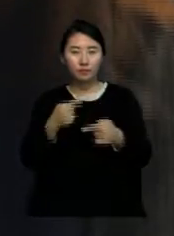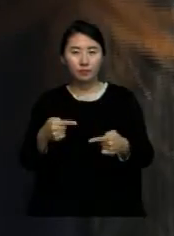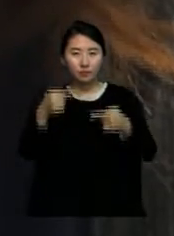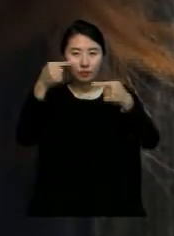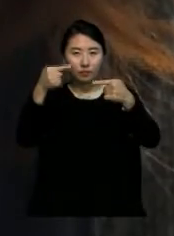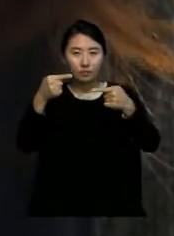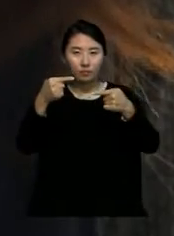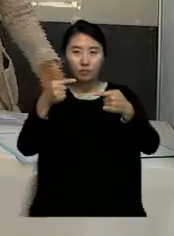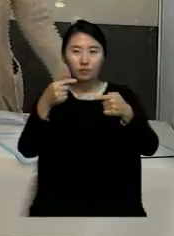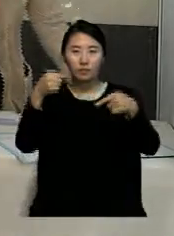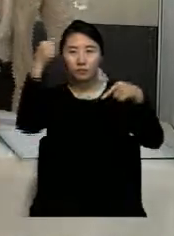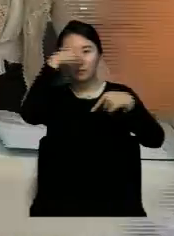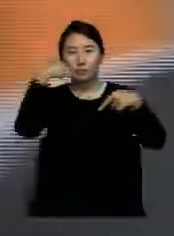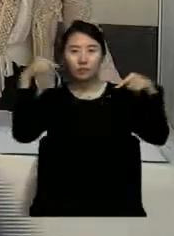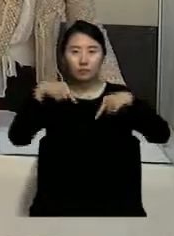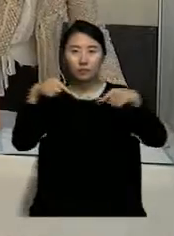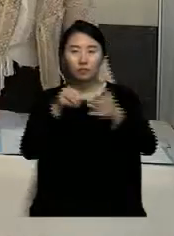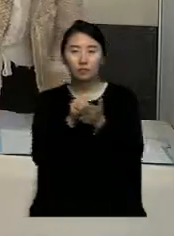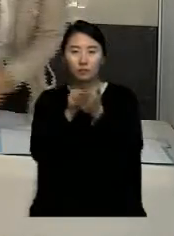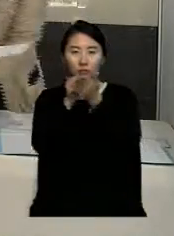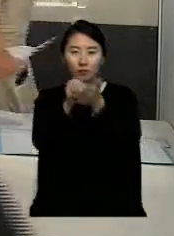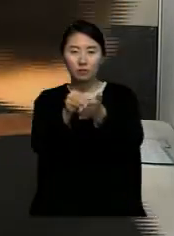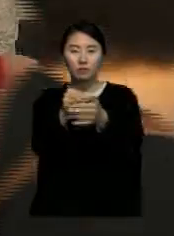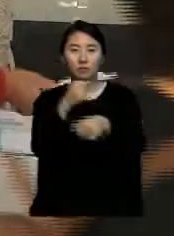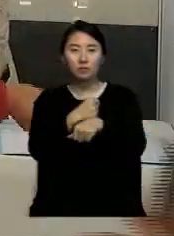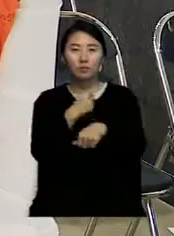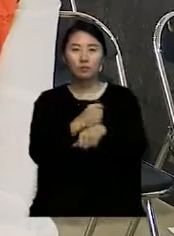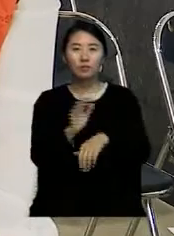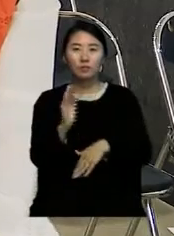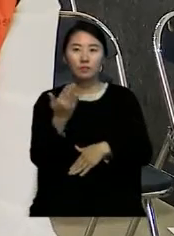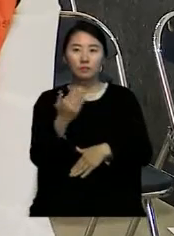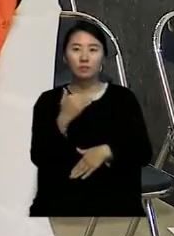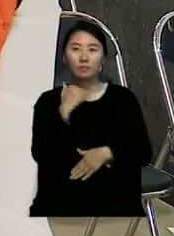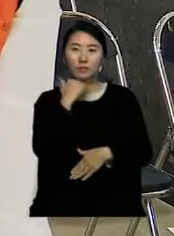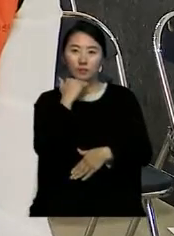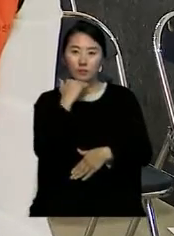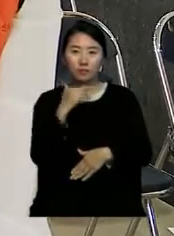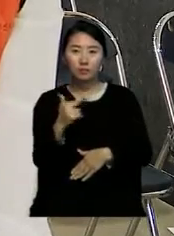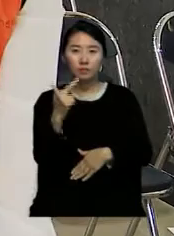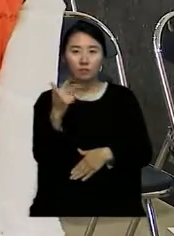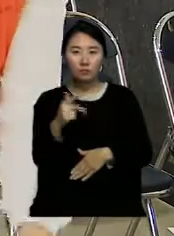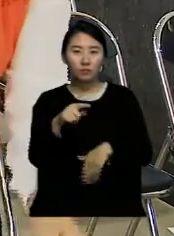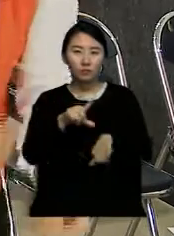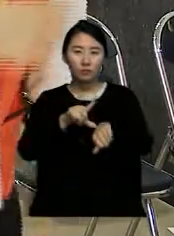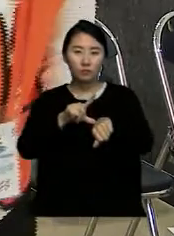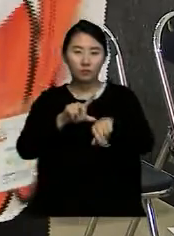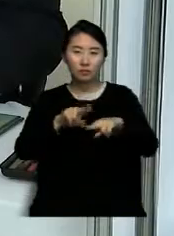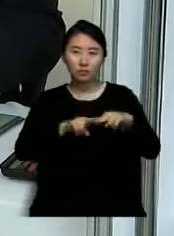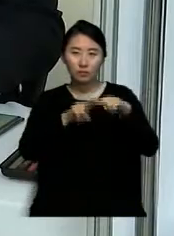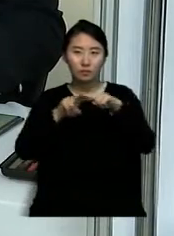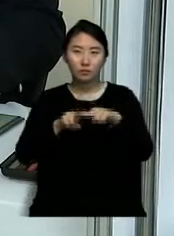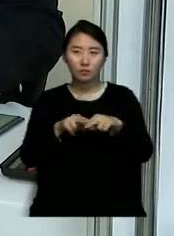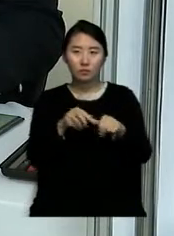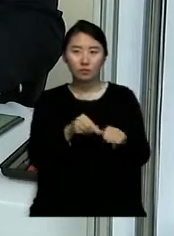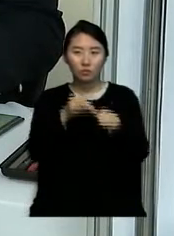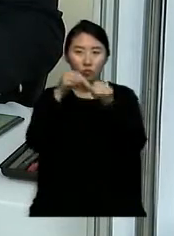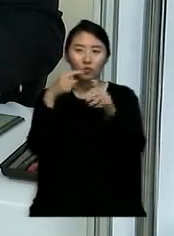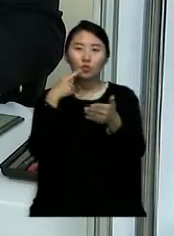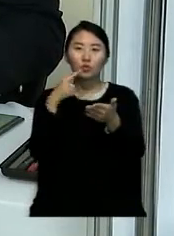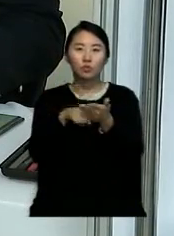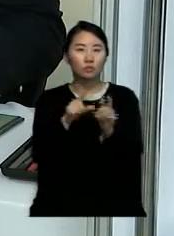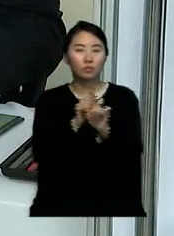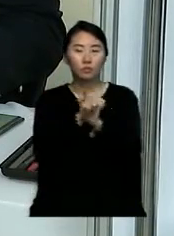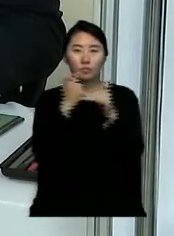작성해 면접을 신청합니다. 대기석에 빈자리는 줄지만 구직이 쉽지만은